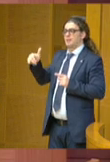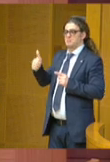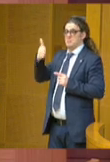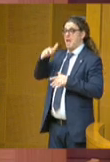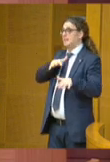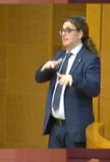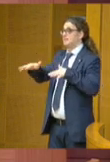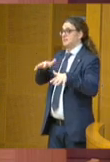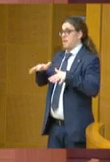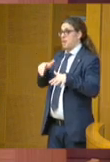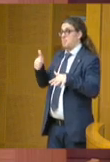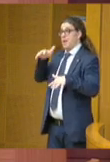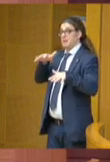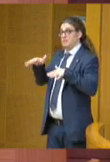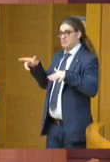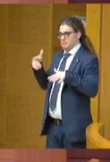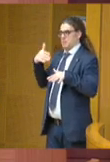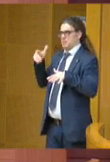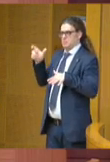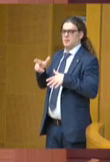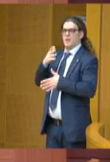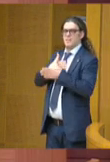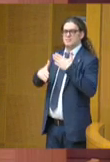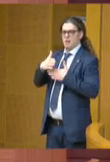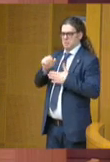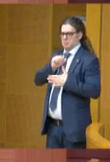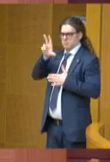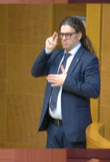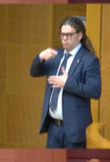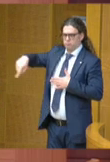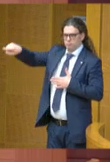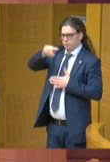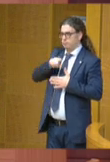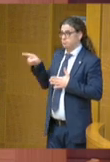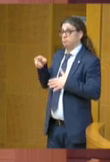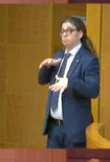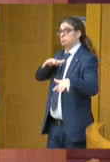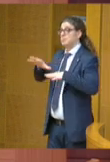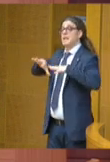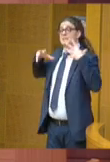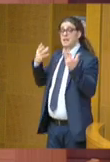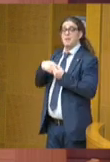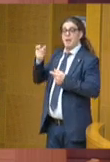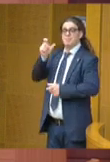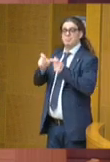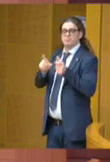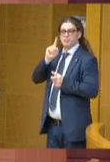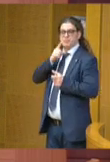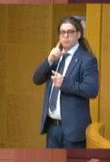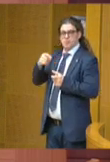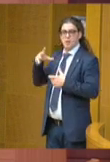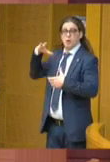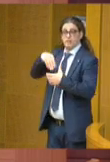riguardo ricordare Judy Human, che è stata una grandissima attivista disabile, credo che tutti la